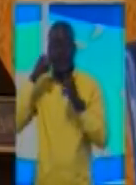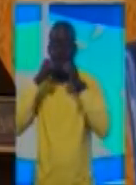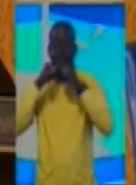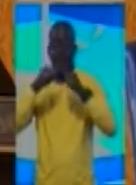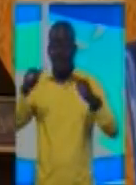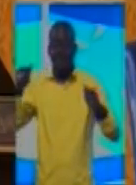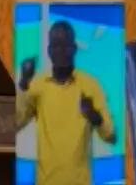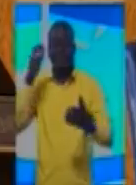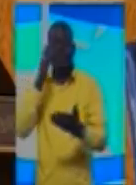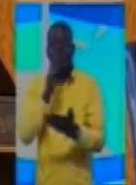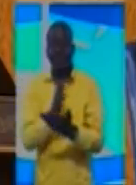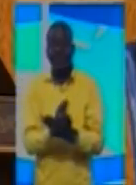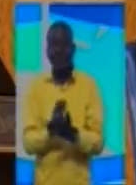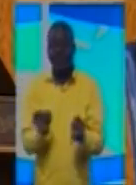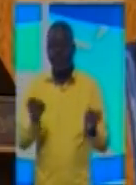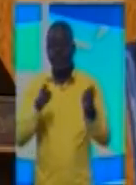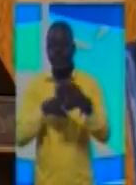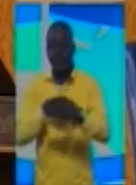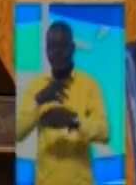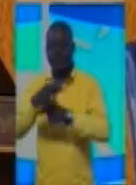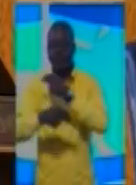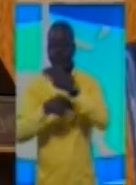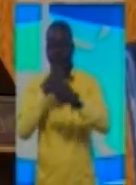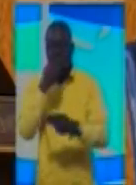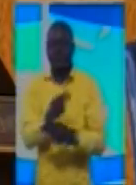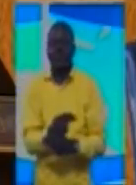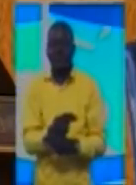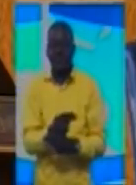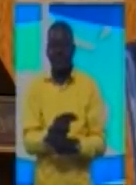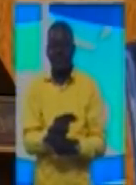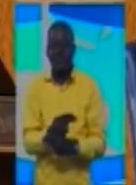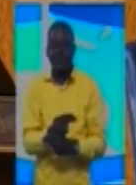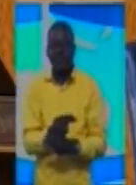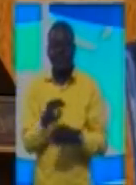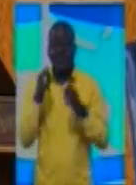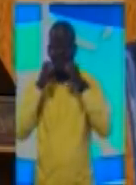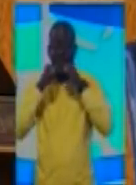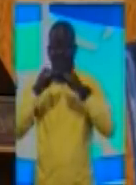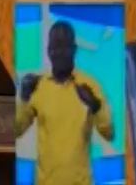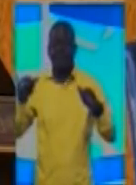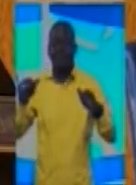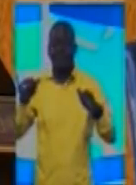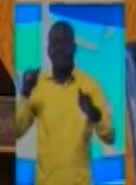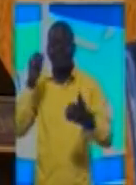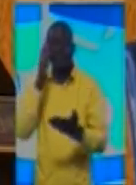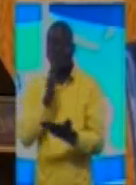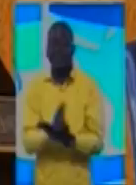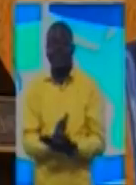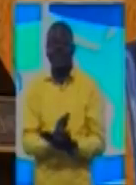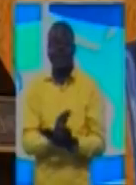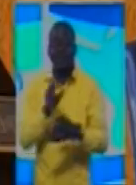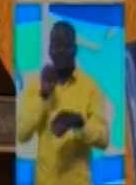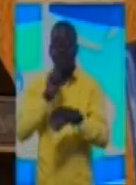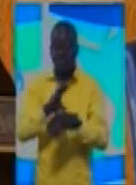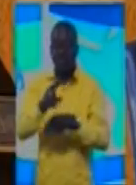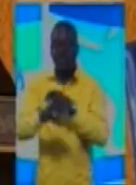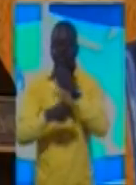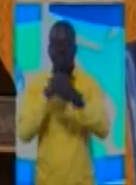la suspension du bureau politique national, qu'il prononce la suspension du conseil